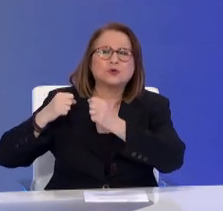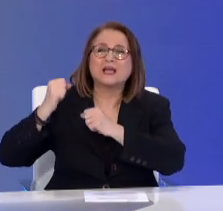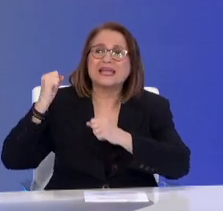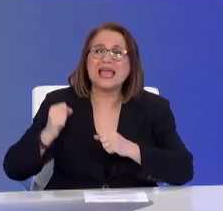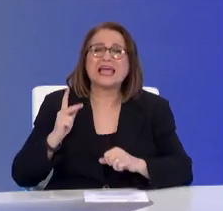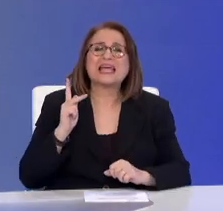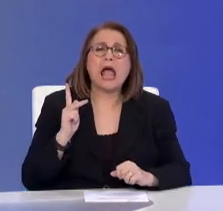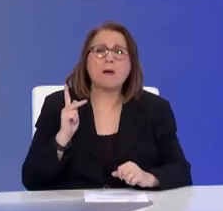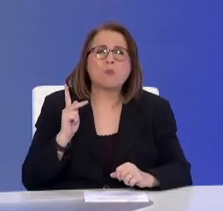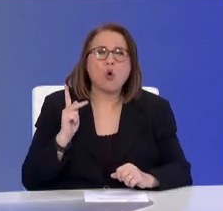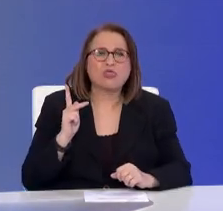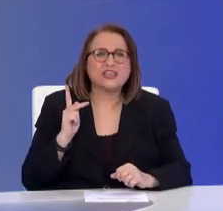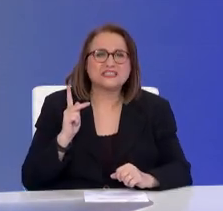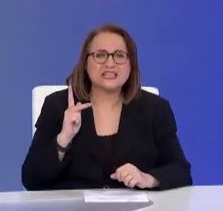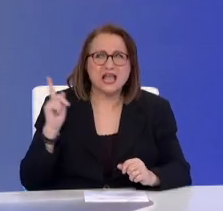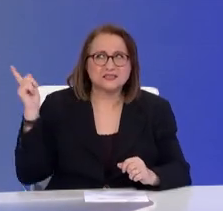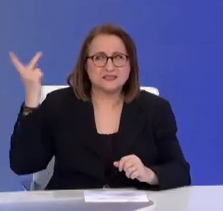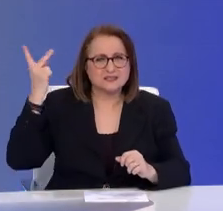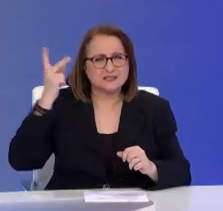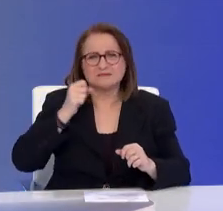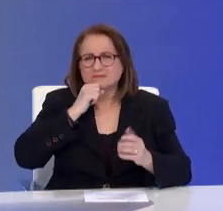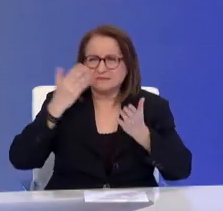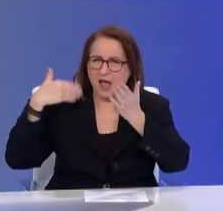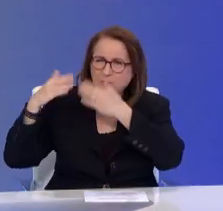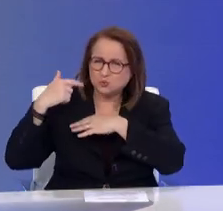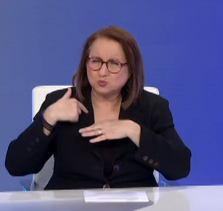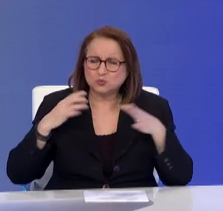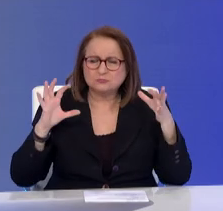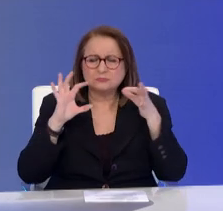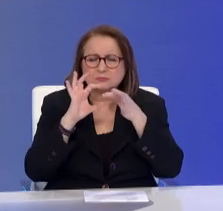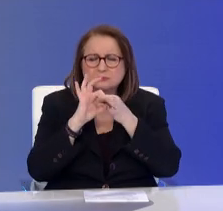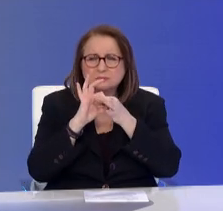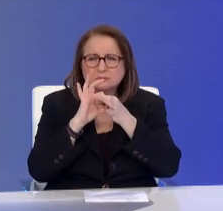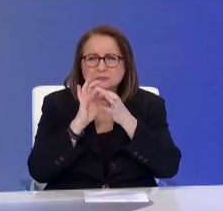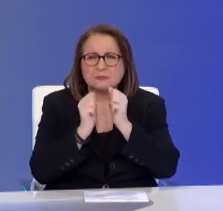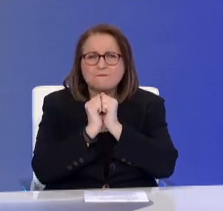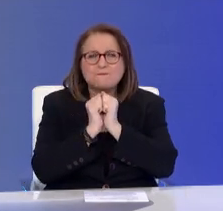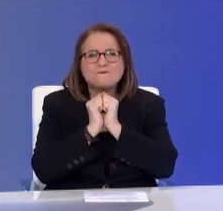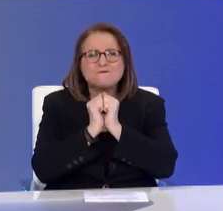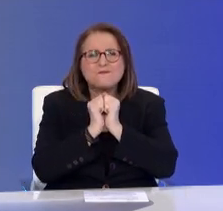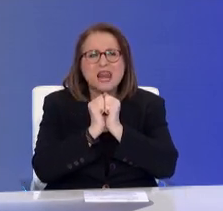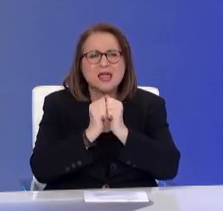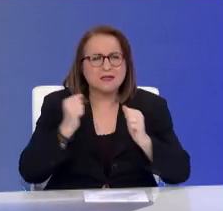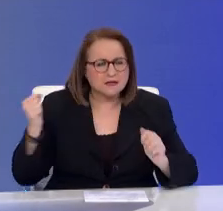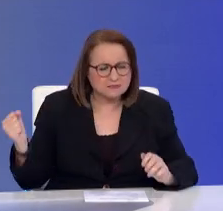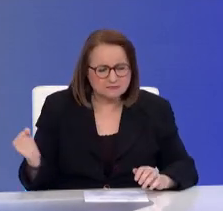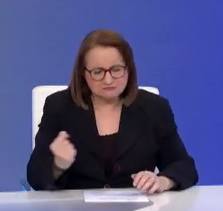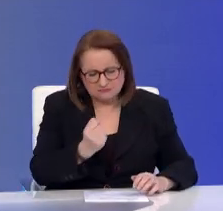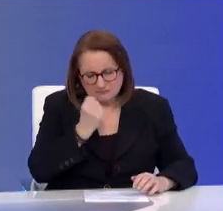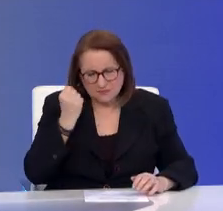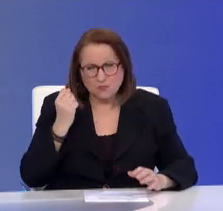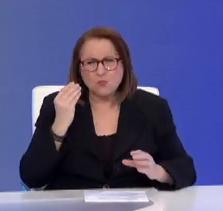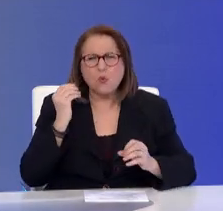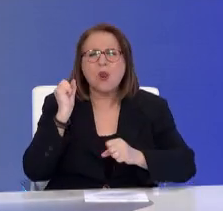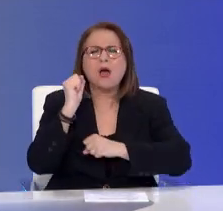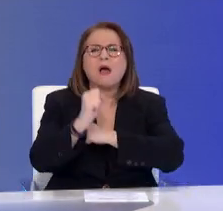Ιωάννης Καποδίστριας είχαν ένα δεσμό βαθύ και μακρύ.